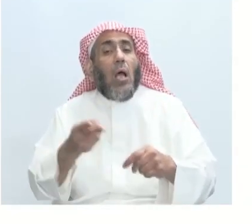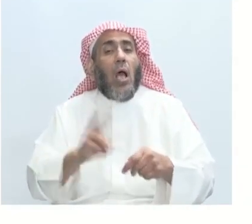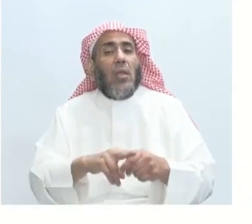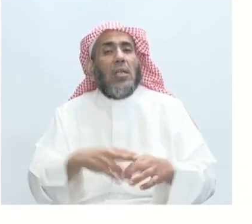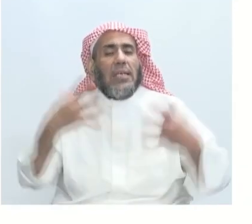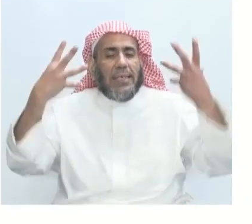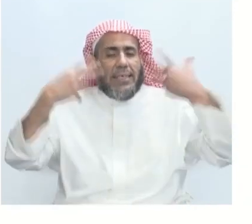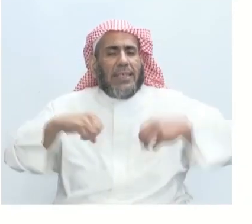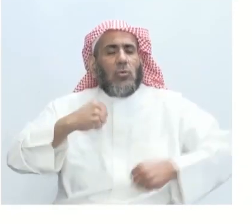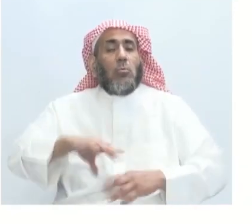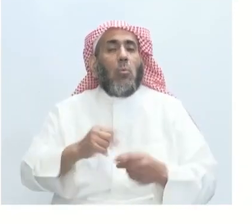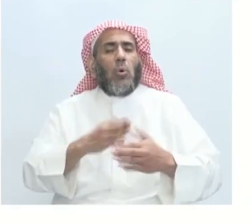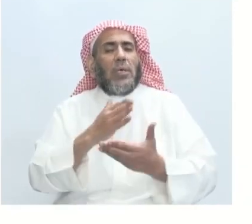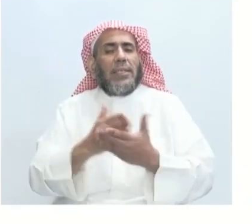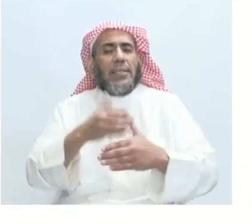كاستحقاق